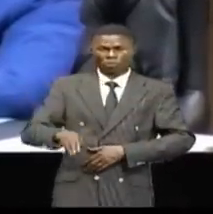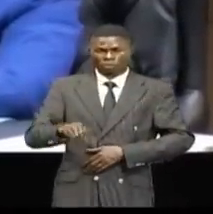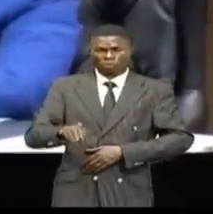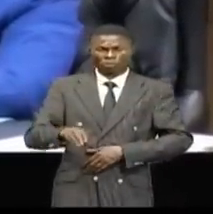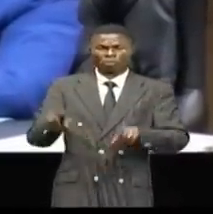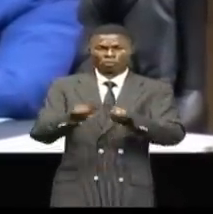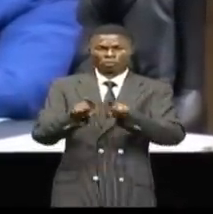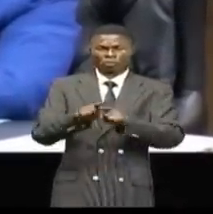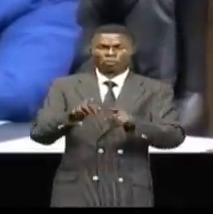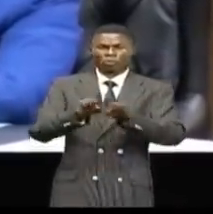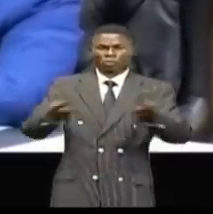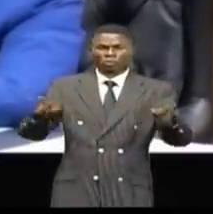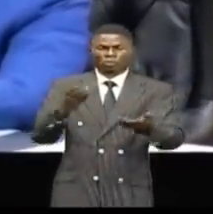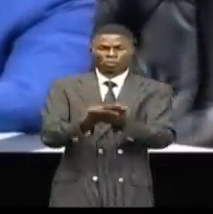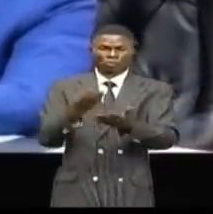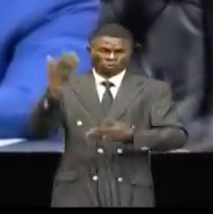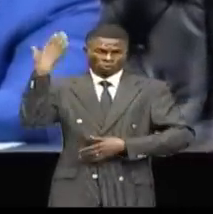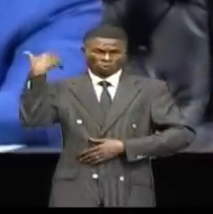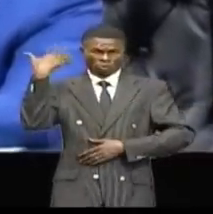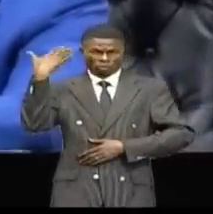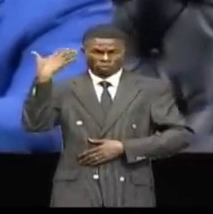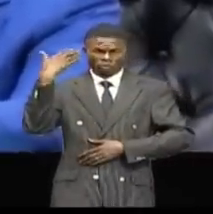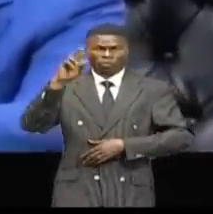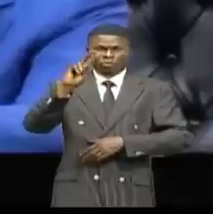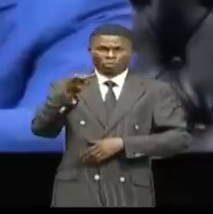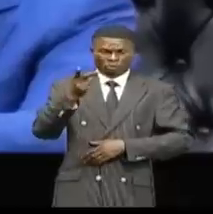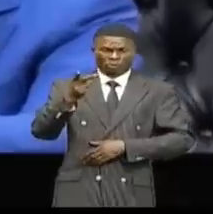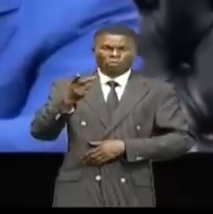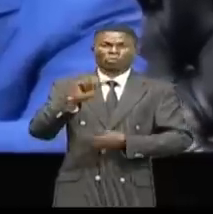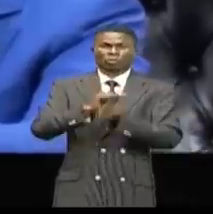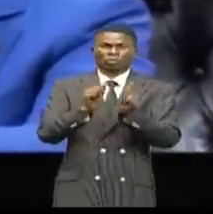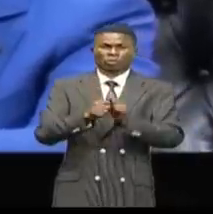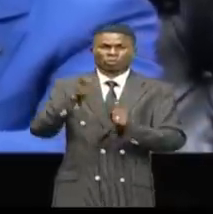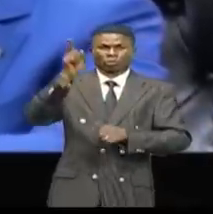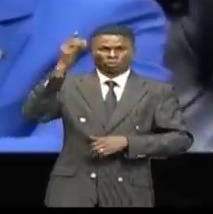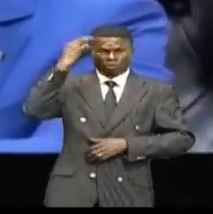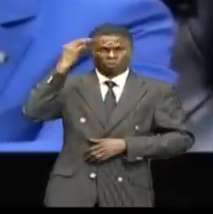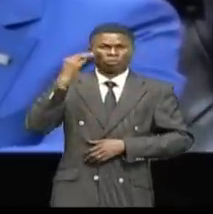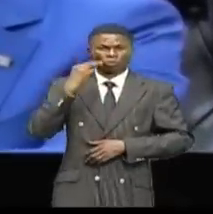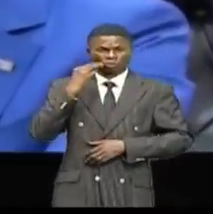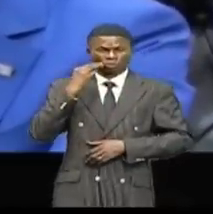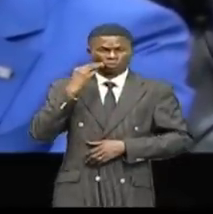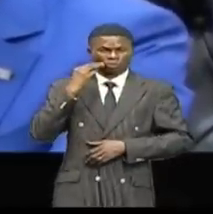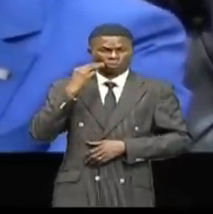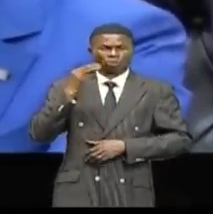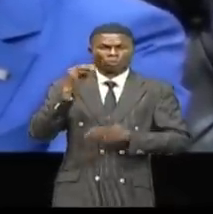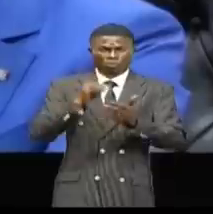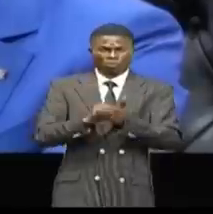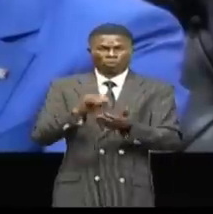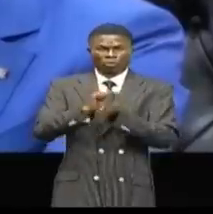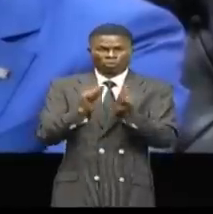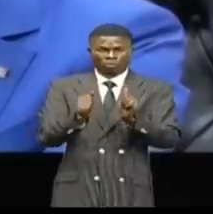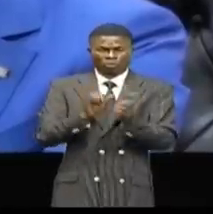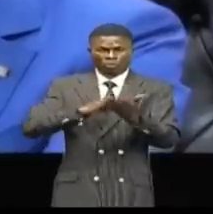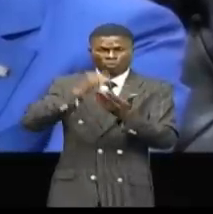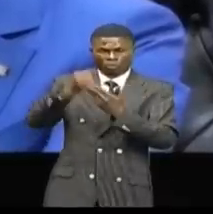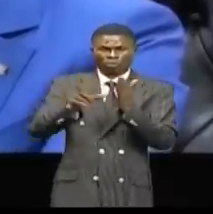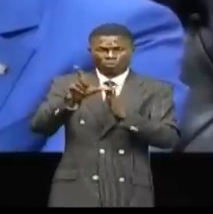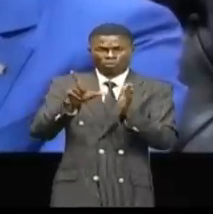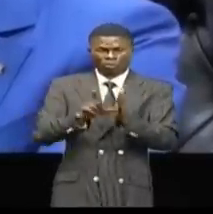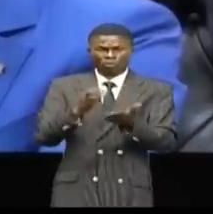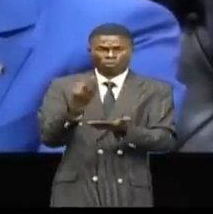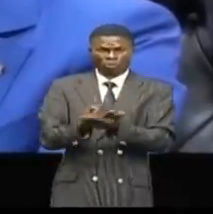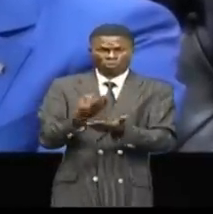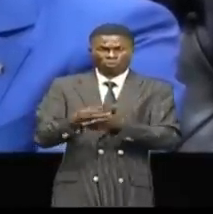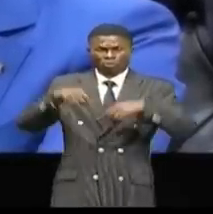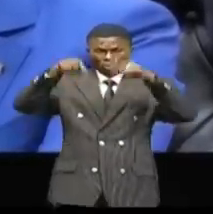budget précédent. Dans un deuxième temps, le Premier ministre a justement, au sujet de ce projet de loi des finances